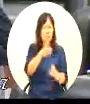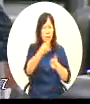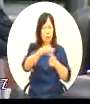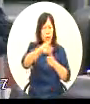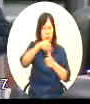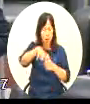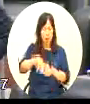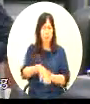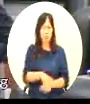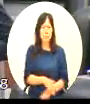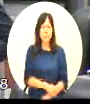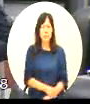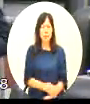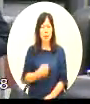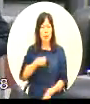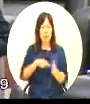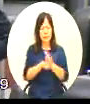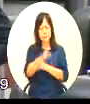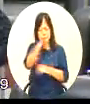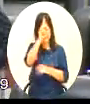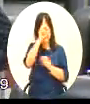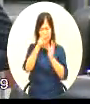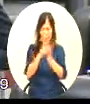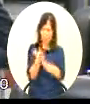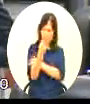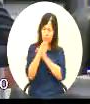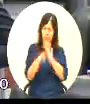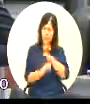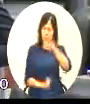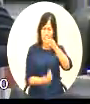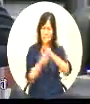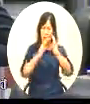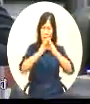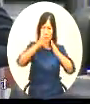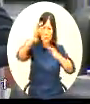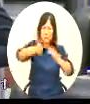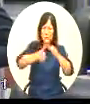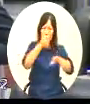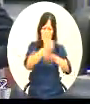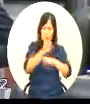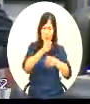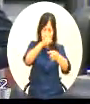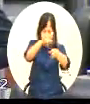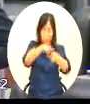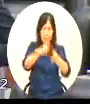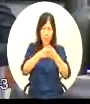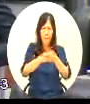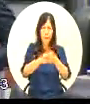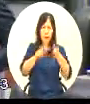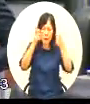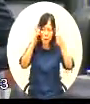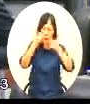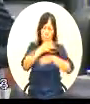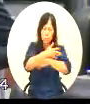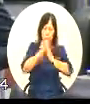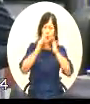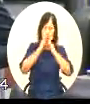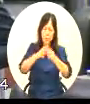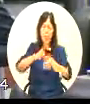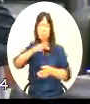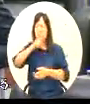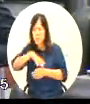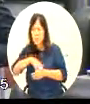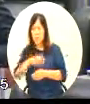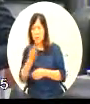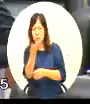长，我期待我们一直要努力去达到市长上任以来的目标，高高平，让高雄市跟高雄